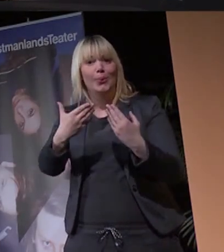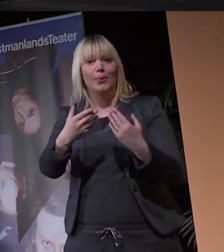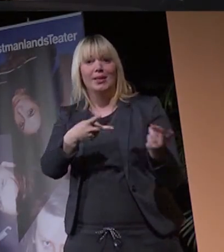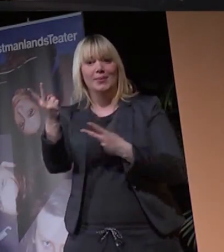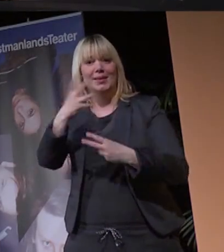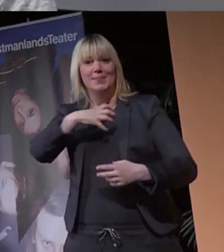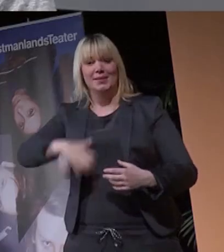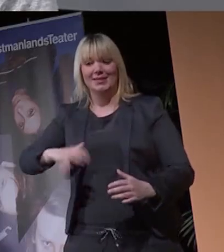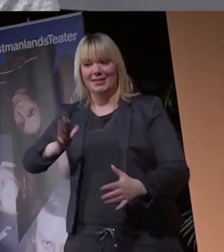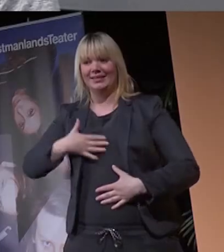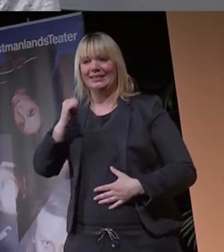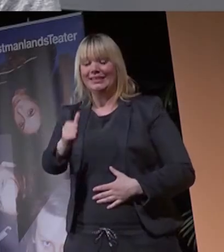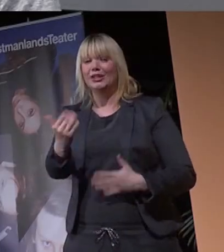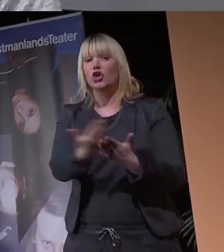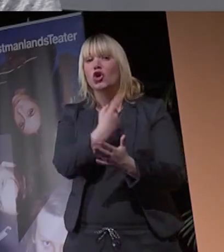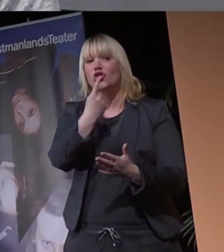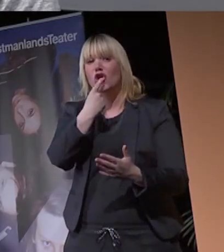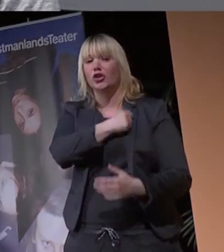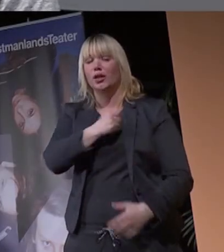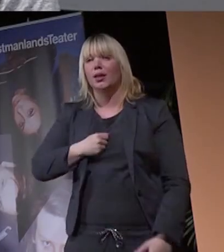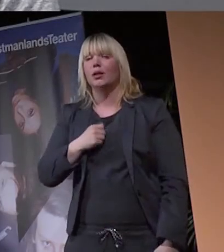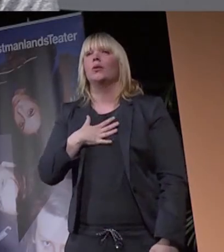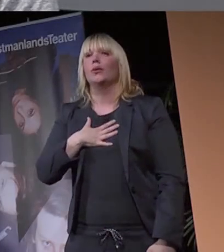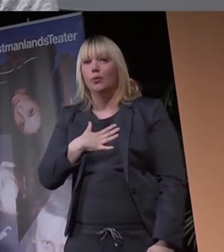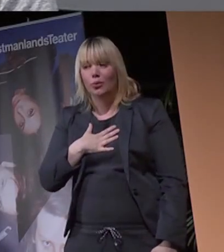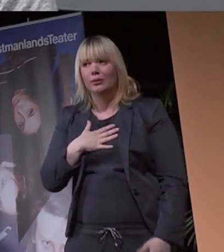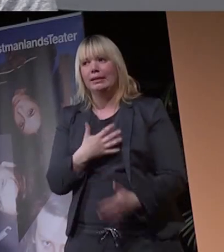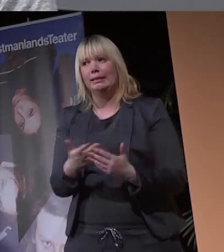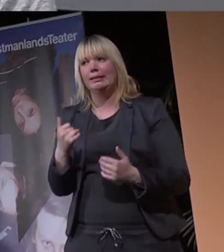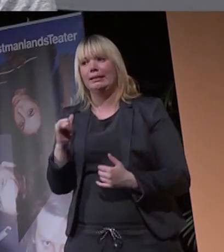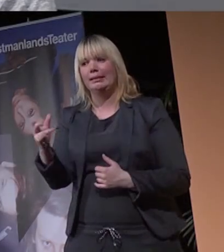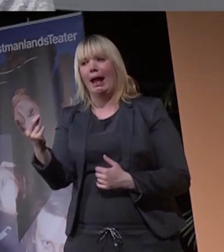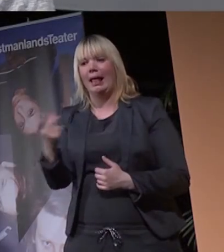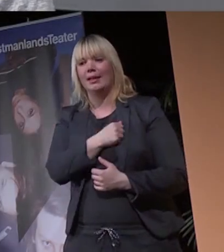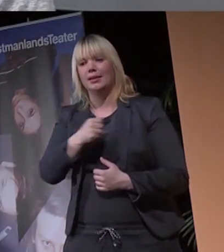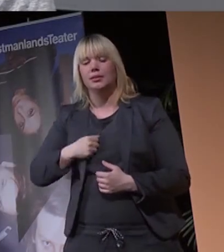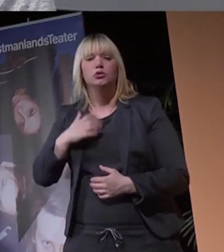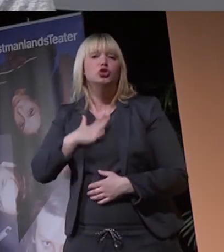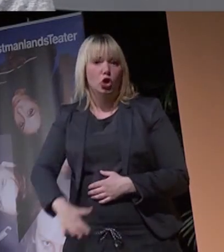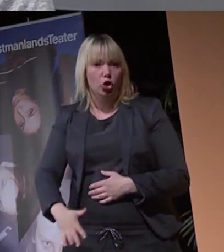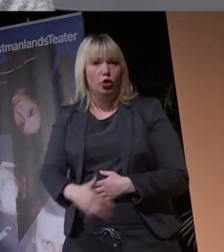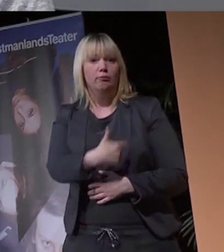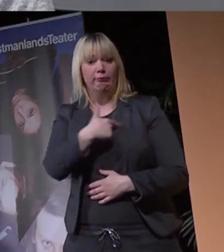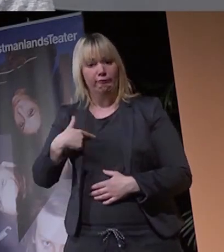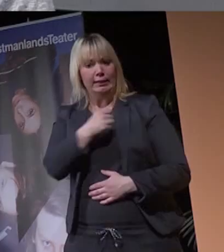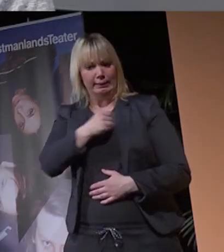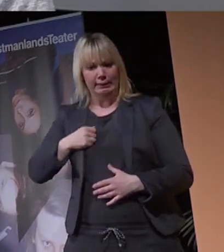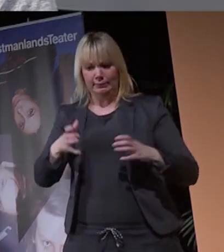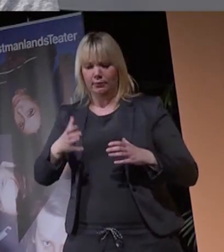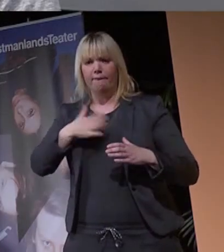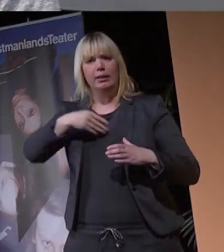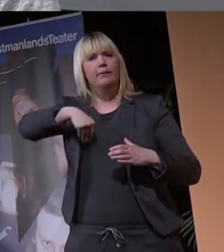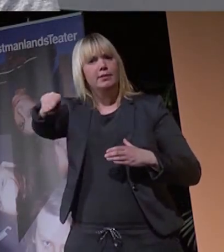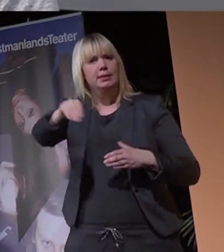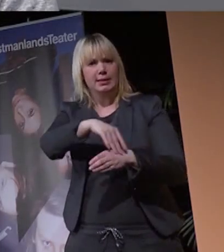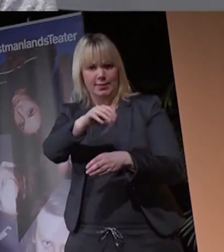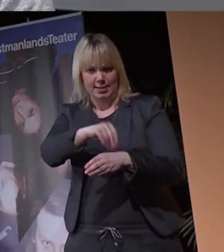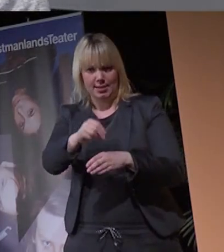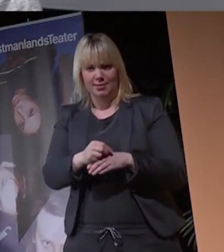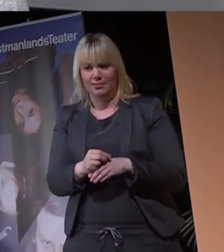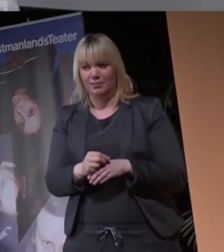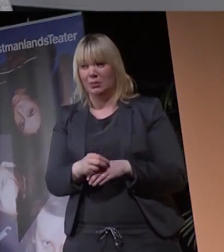av hela statskassan som vi som ändå går till kulturen. Och det här har jag pratat med Magdalena Andersson. Att det inte finns en skillnad.